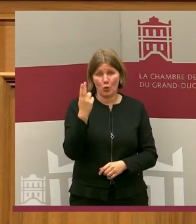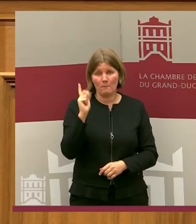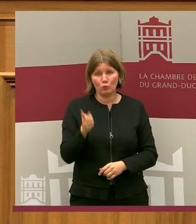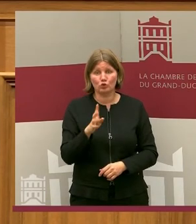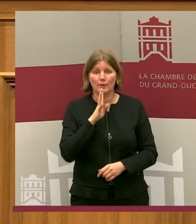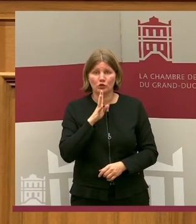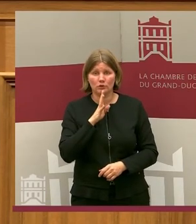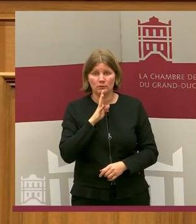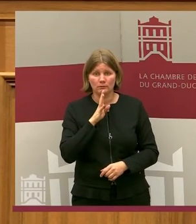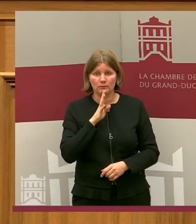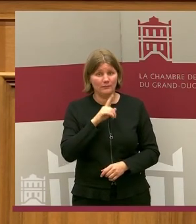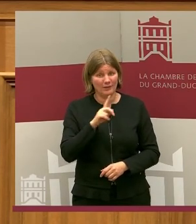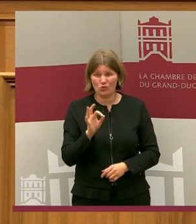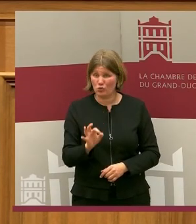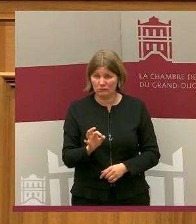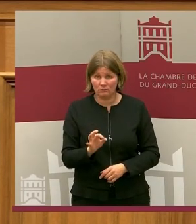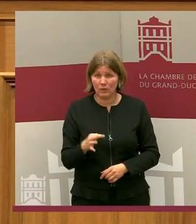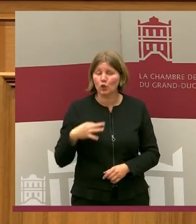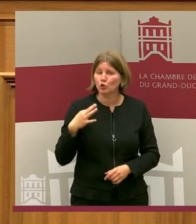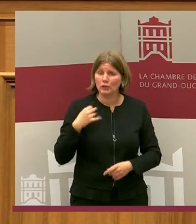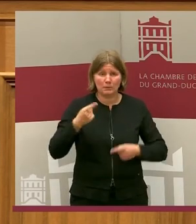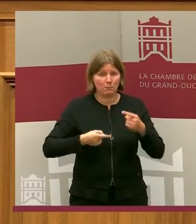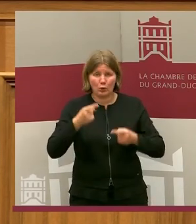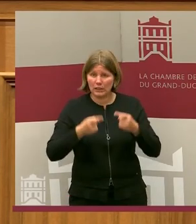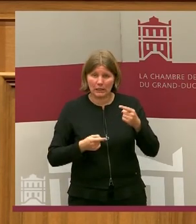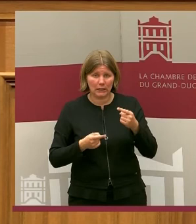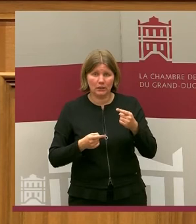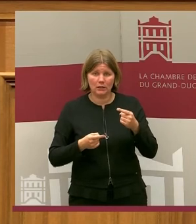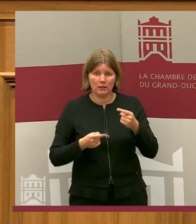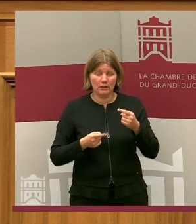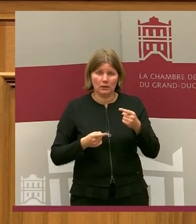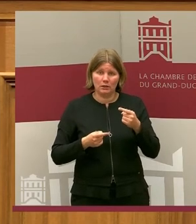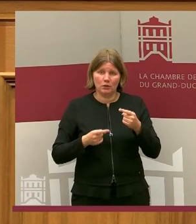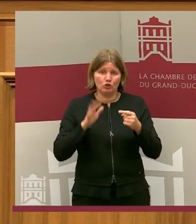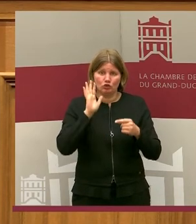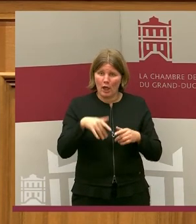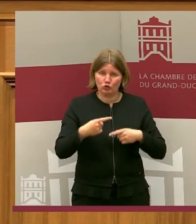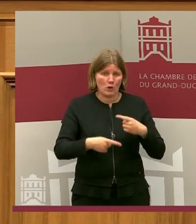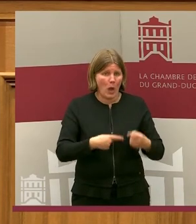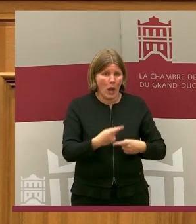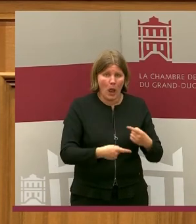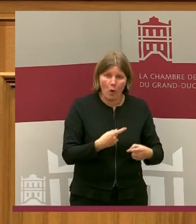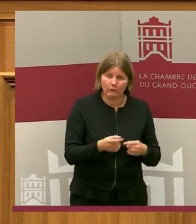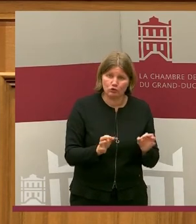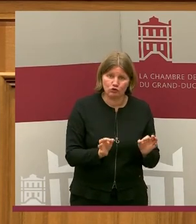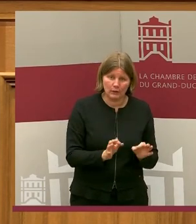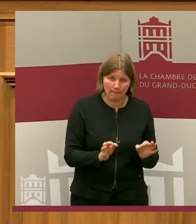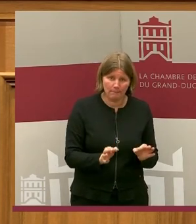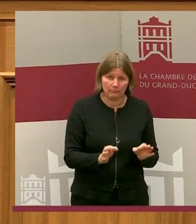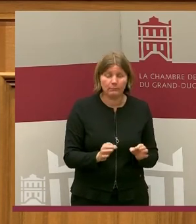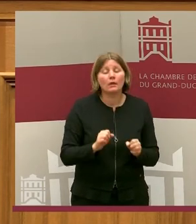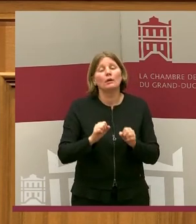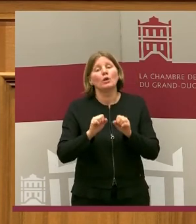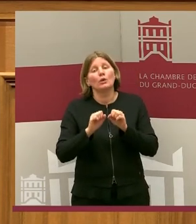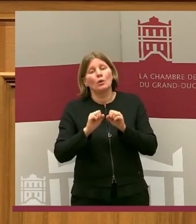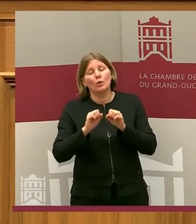Und das ist nicht gut. Gesundheitspolitik hier im Land peift aus dem letzten Loch. Wir haben vielleicht Covid-Pandemie bis jetzt